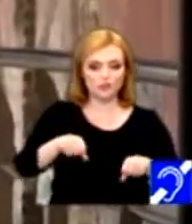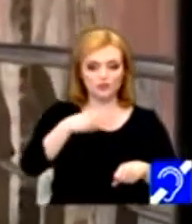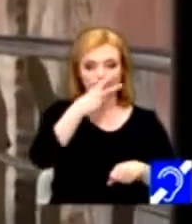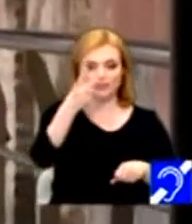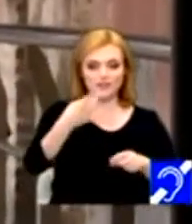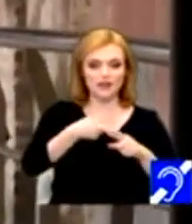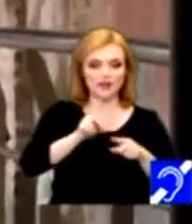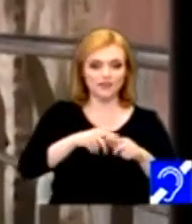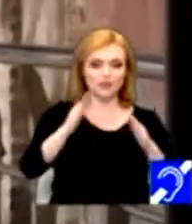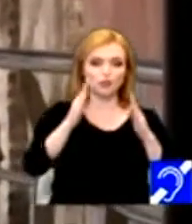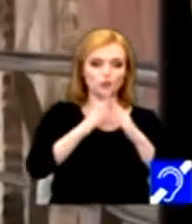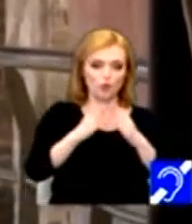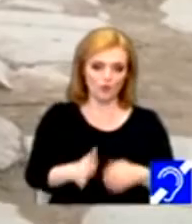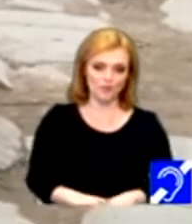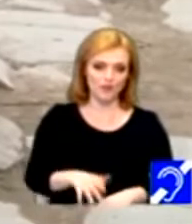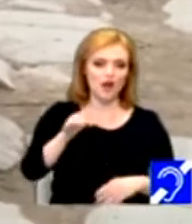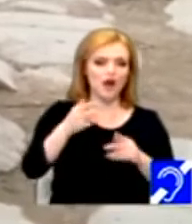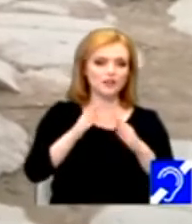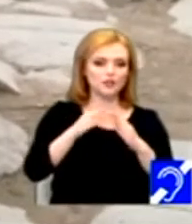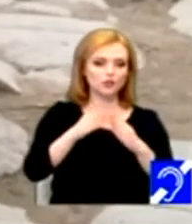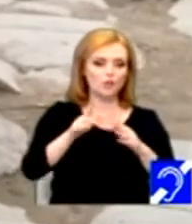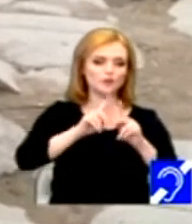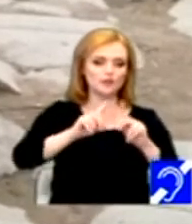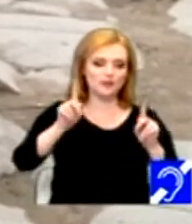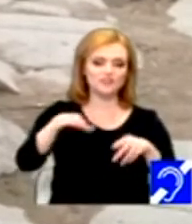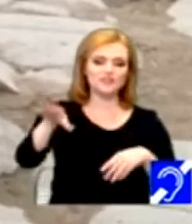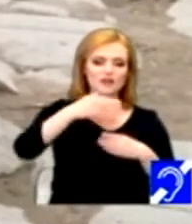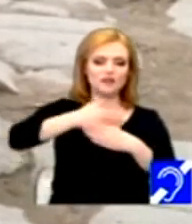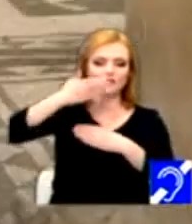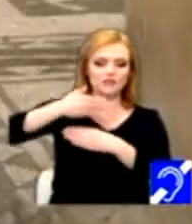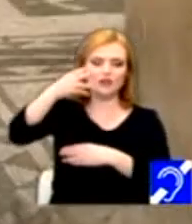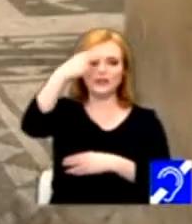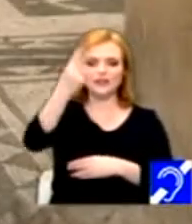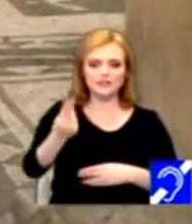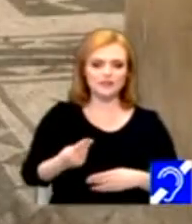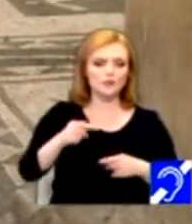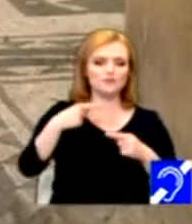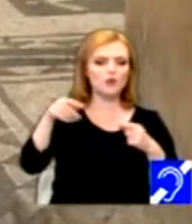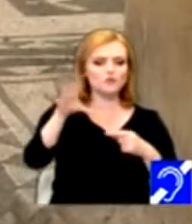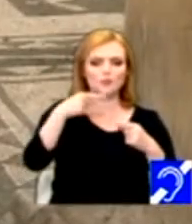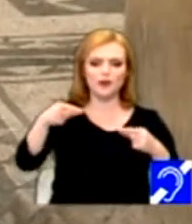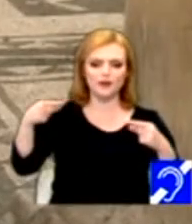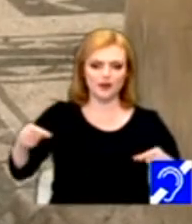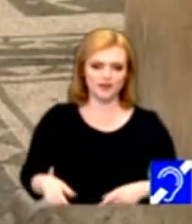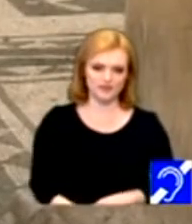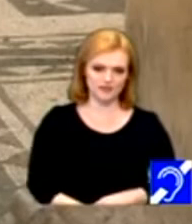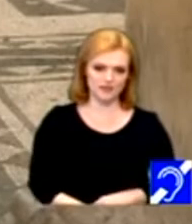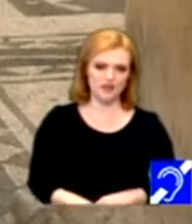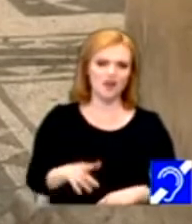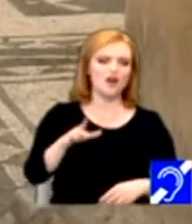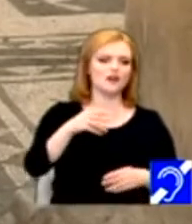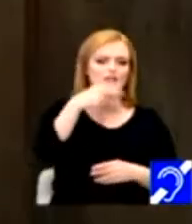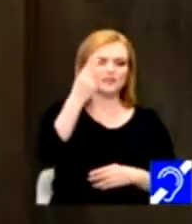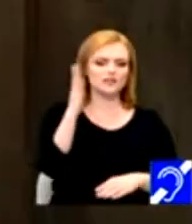astfel datorită frescelor care decorează pereții și care reprezintă grădini cu pomi fructiferi și decorativi. Sunt reprezentate și păsări